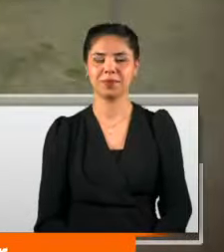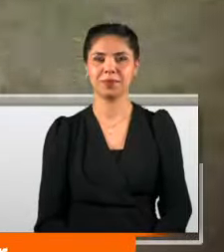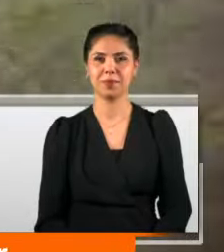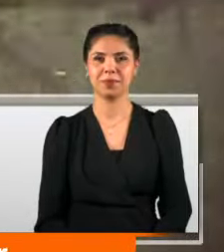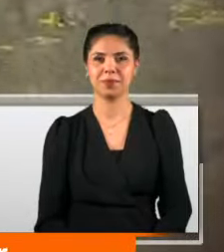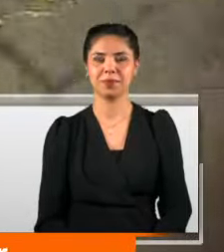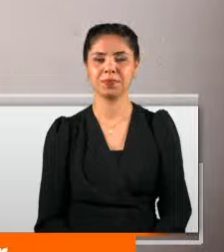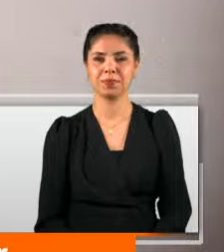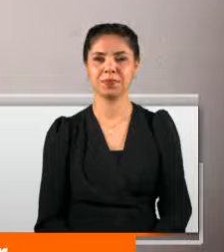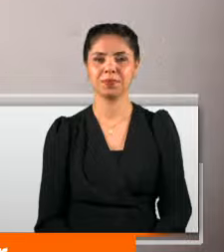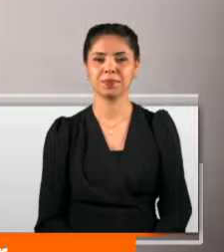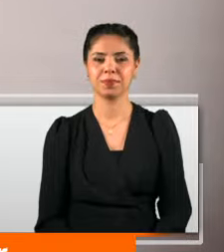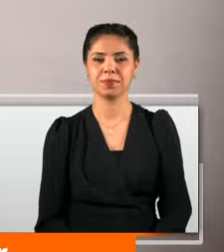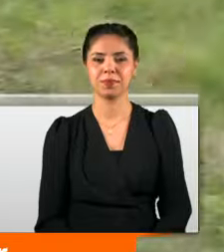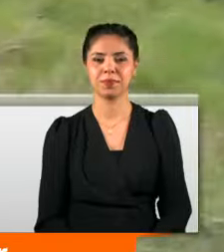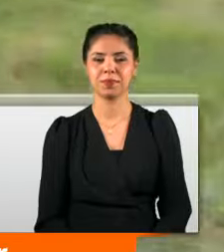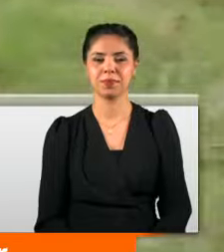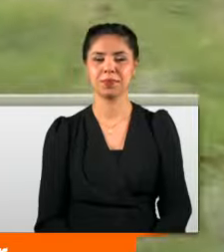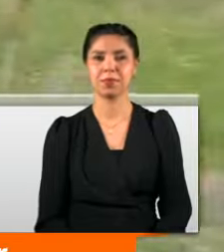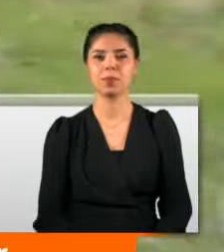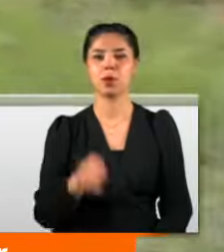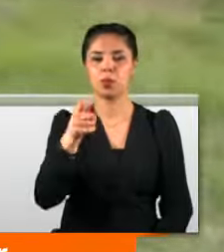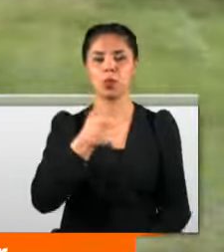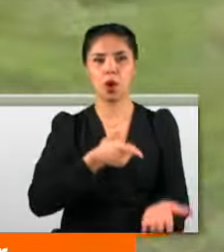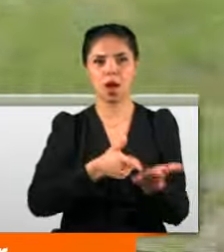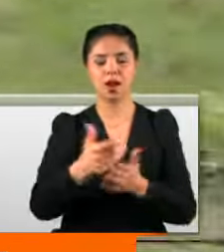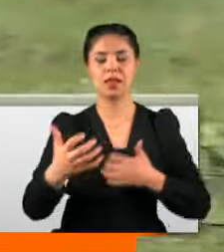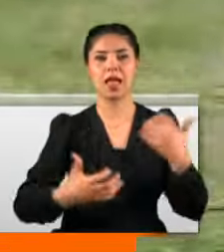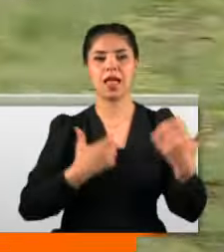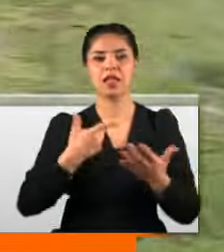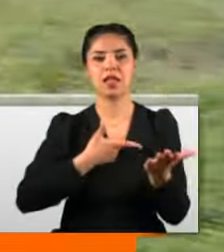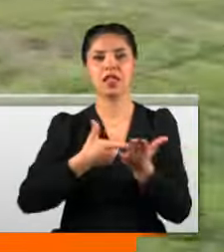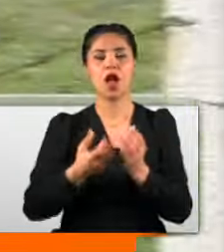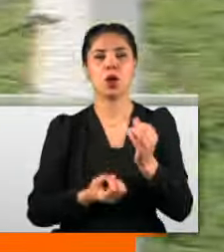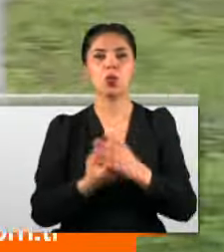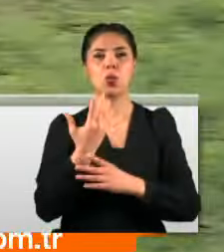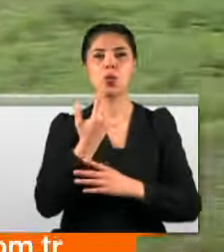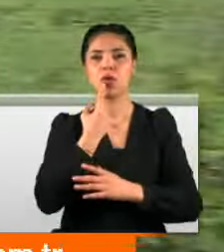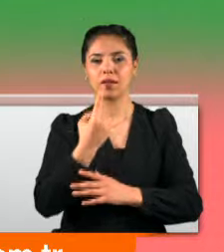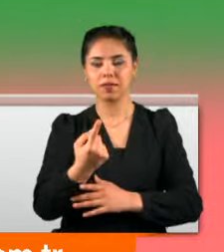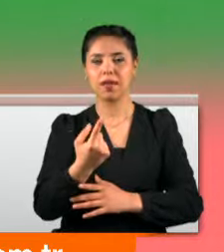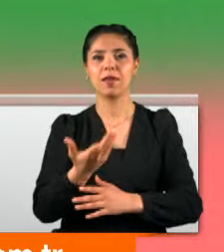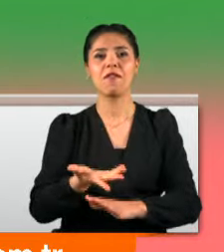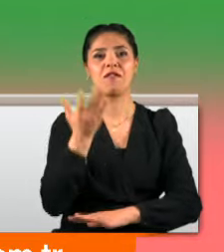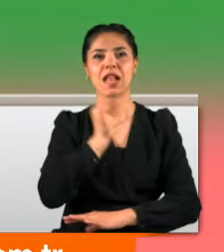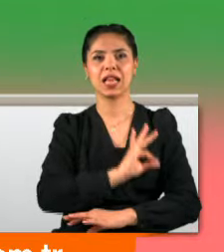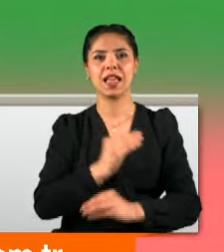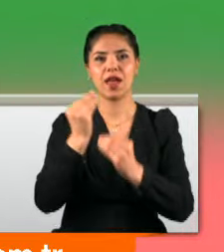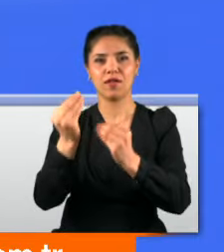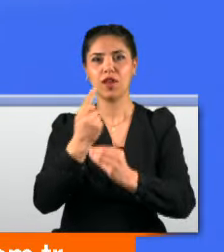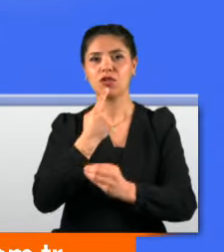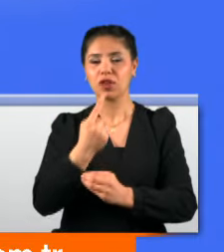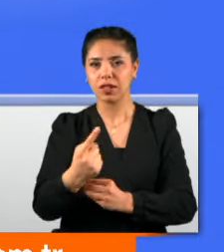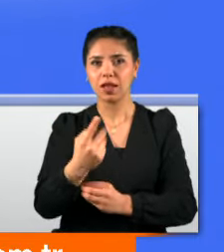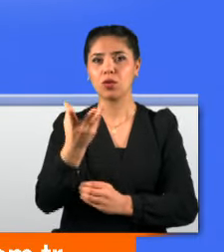diye Balık baştan kokar değil mi İşte bu araziye enerji tarlası kuracak lardı yüksek kar vadiyle onlarca